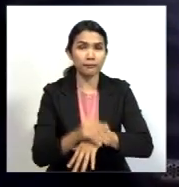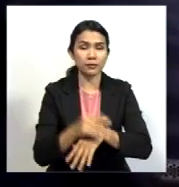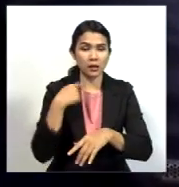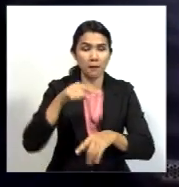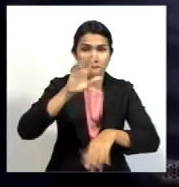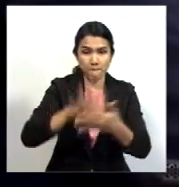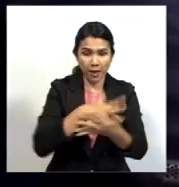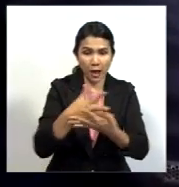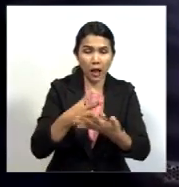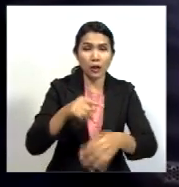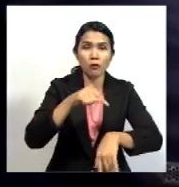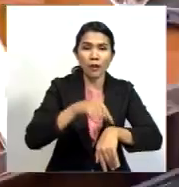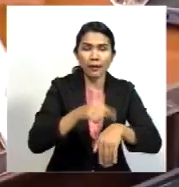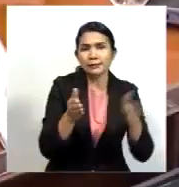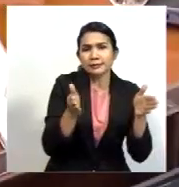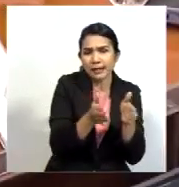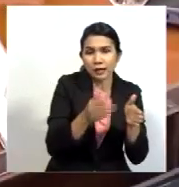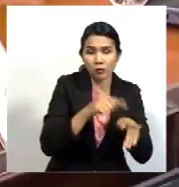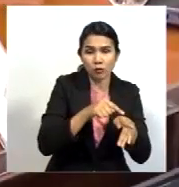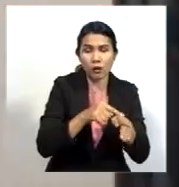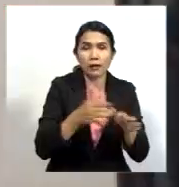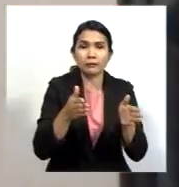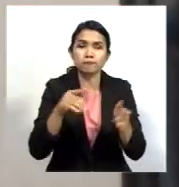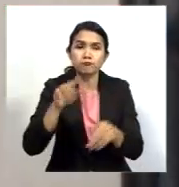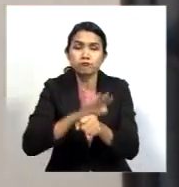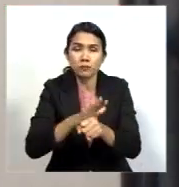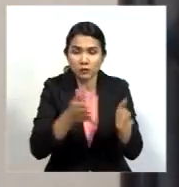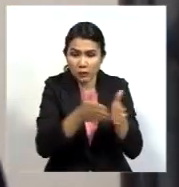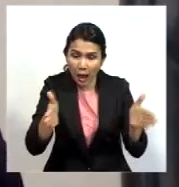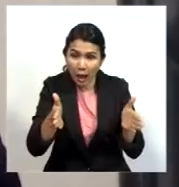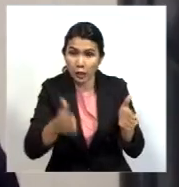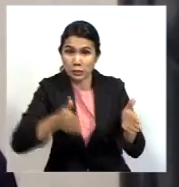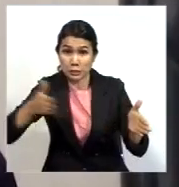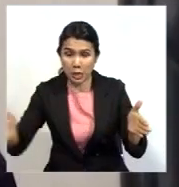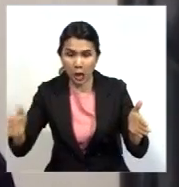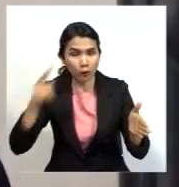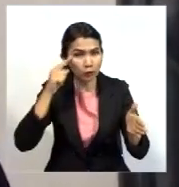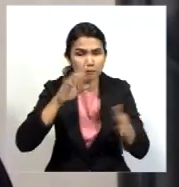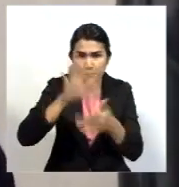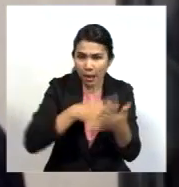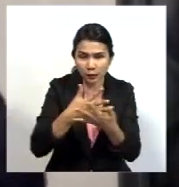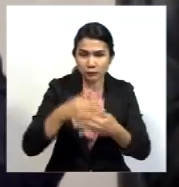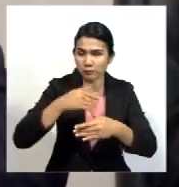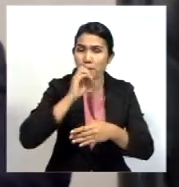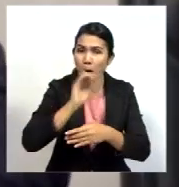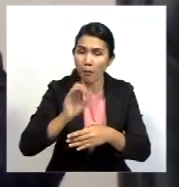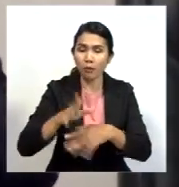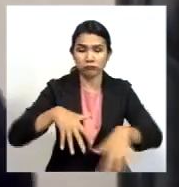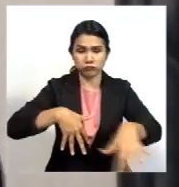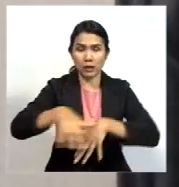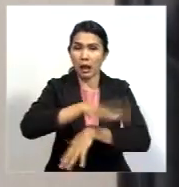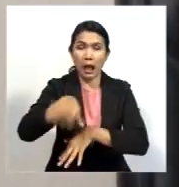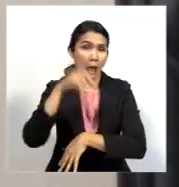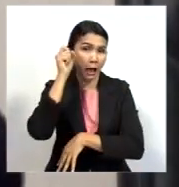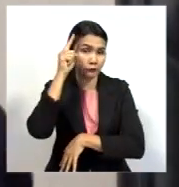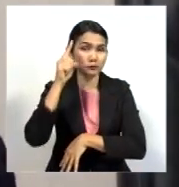และระยะยาวส่วนที่ทำแล้วเสร็จหรือส่วนที่ยังไม่บรรลุเป้าหมายเพราะว่ายังติดอุปสรรคอะไรอยู่บ้างก็ต้องแจ้งให้ประชาชนได้เข้าใ